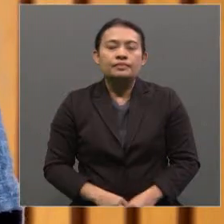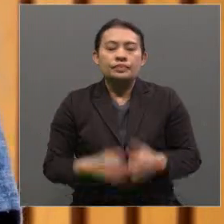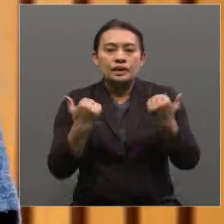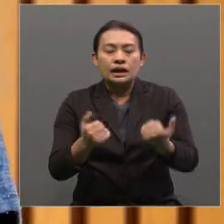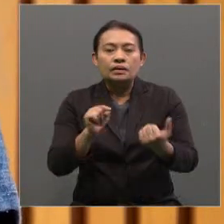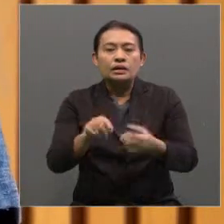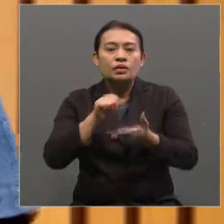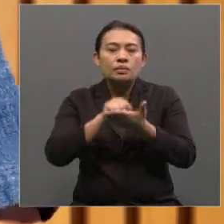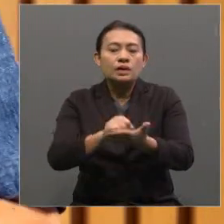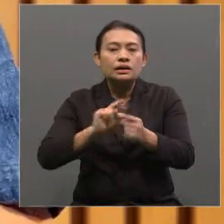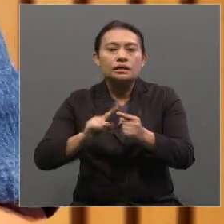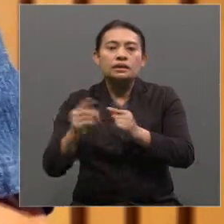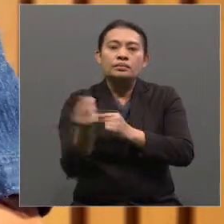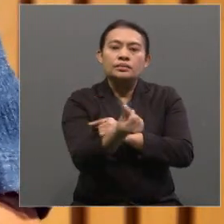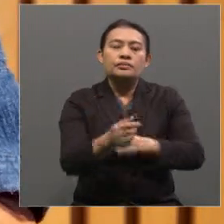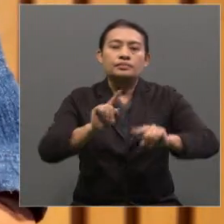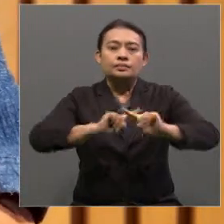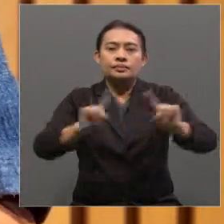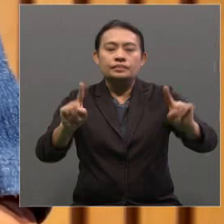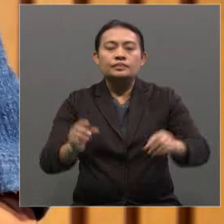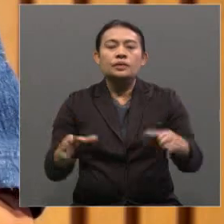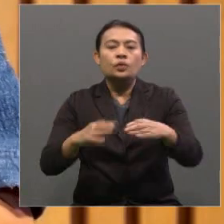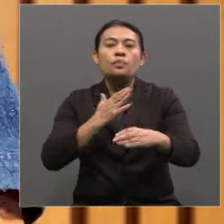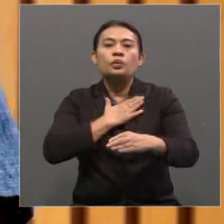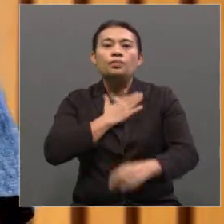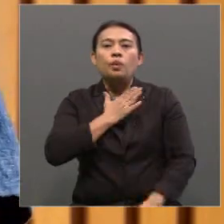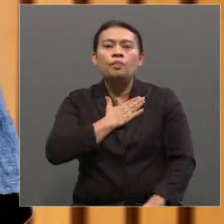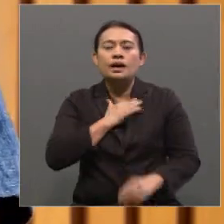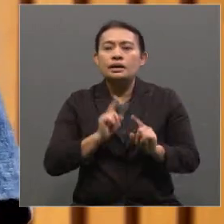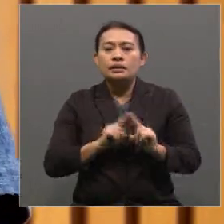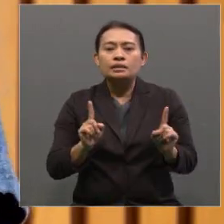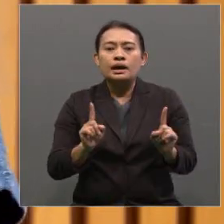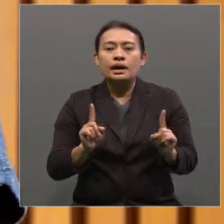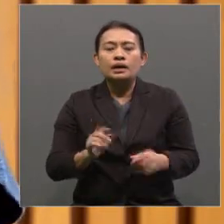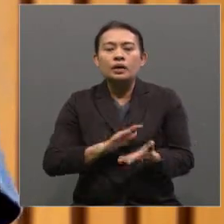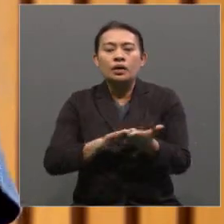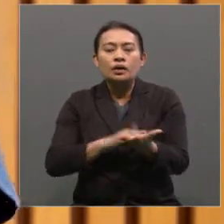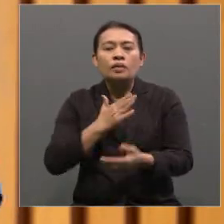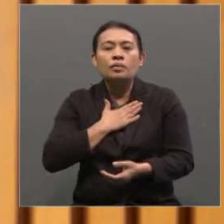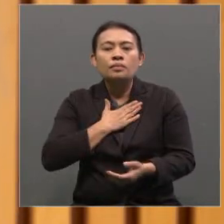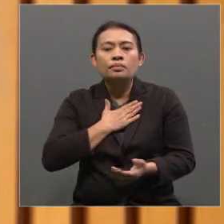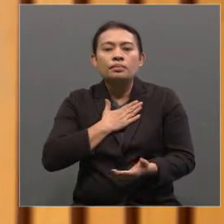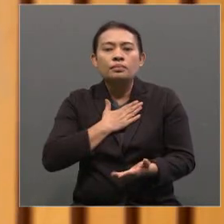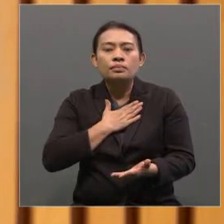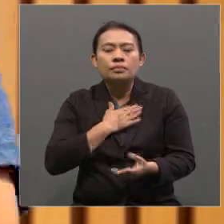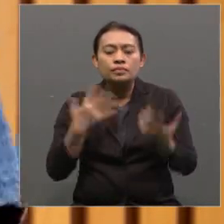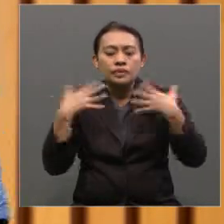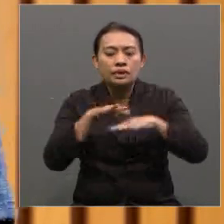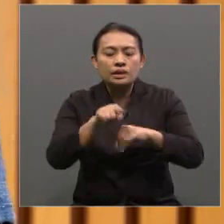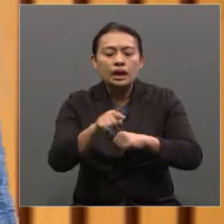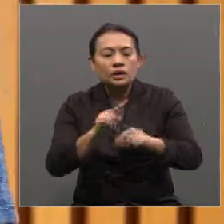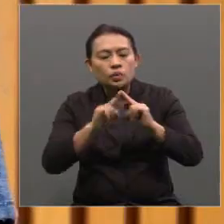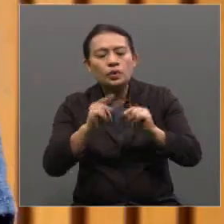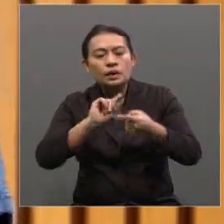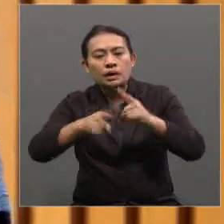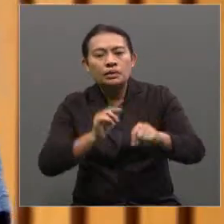วิสเนี่ยมันเร็ว ครับ มันไม่เหมือนคนรุ่นผมไงคนรุ่นผมจะขอโทษนะครับจะเขียนจดหมายโทษจะติดต่อเพื่อนอย่างเงี้ยต้องเขียนจดห